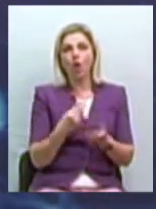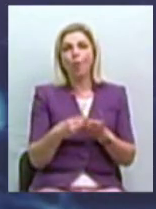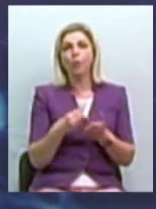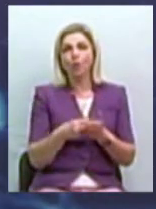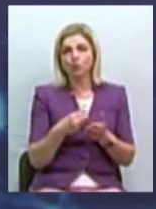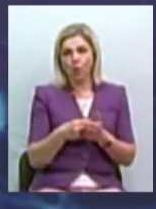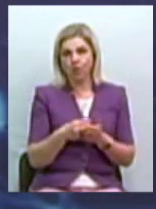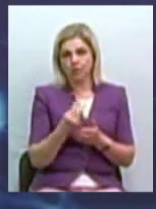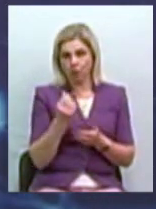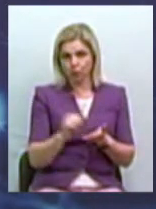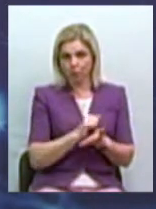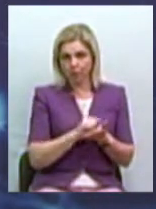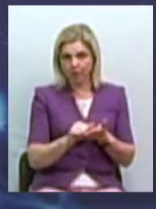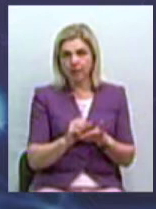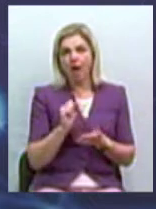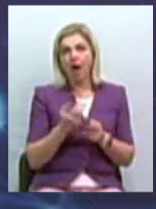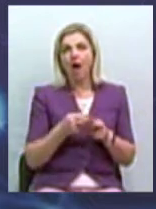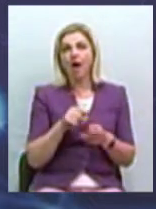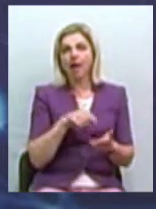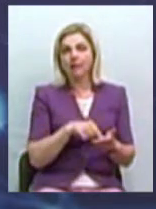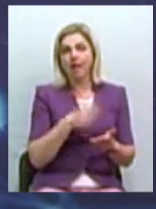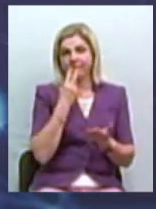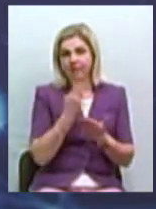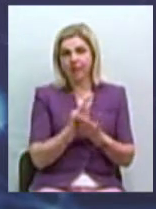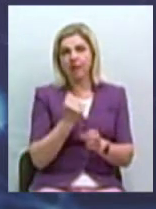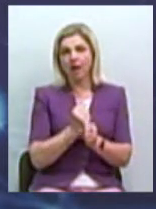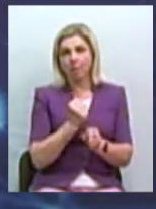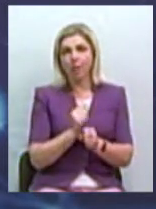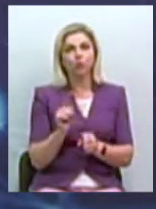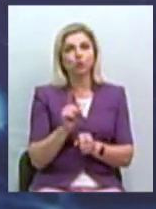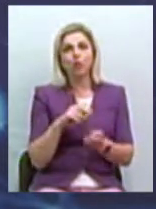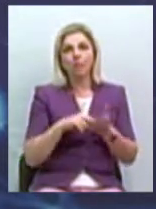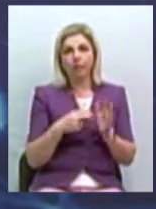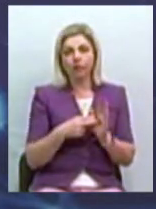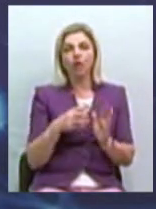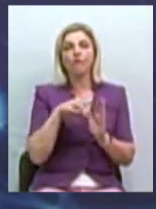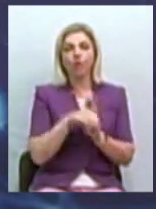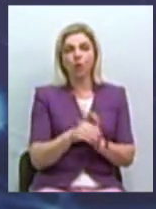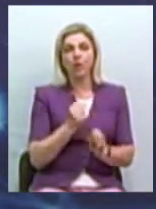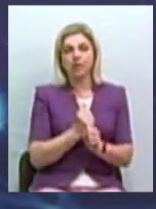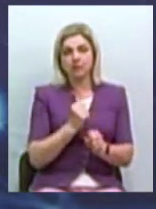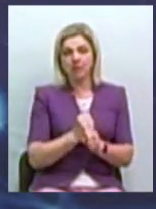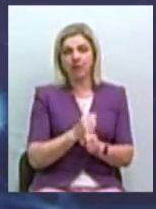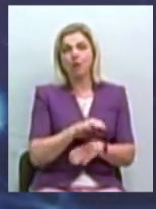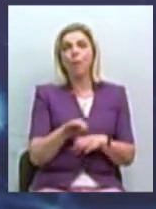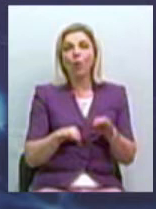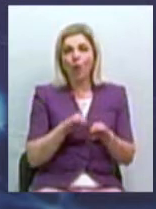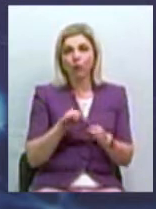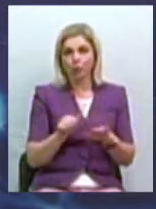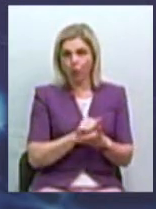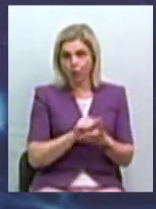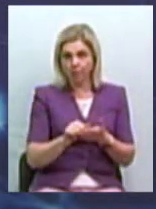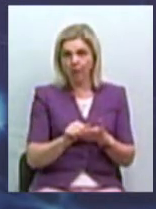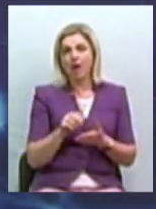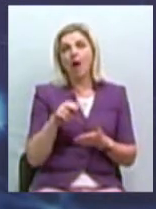документації. А даний вид робіт, що заплановано, передбачає виготовлення проєктно-кошторисної документації. Тобто,